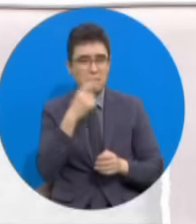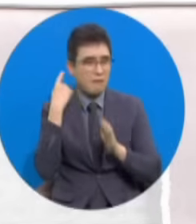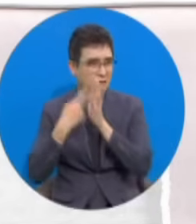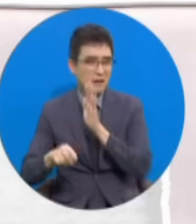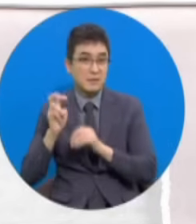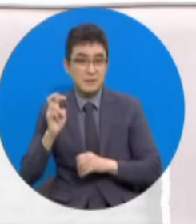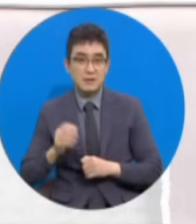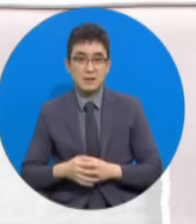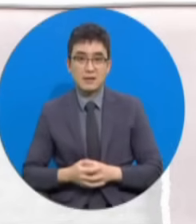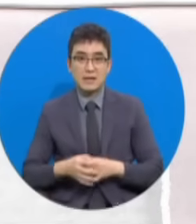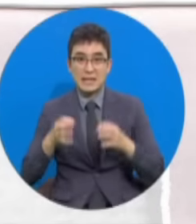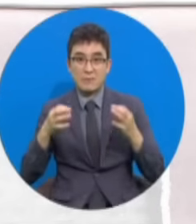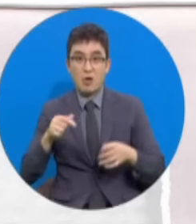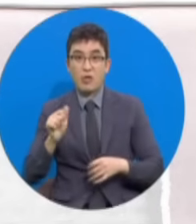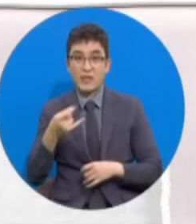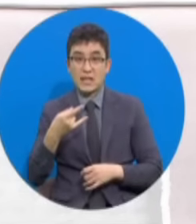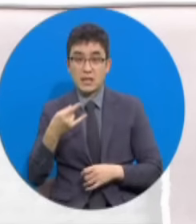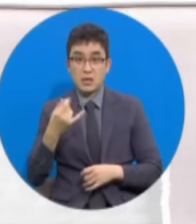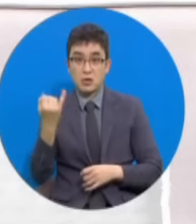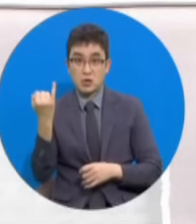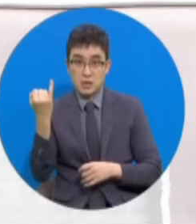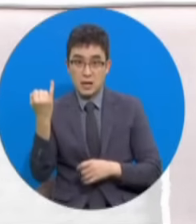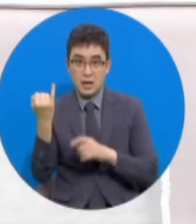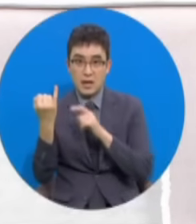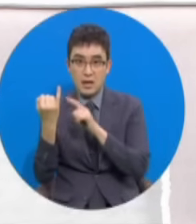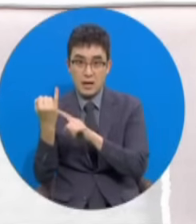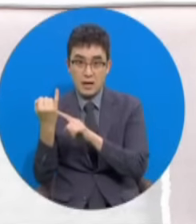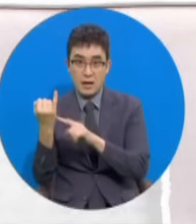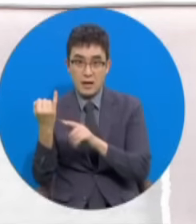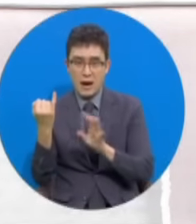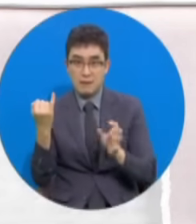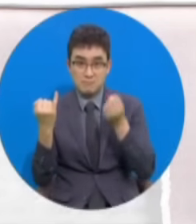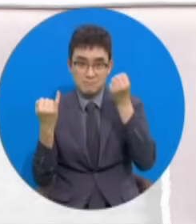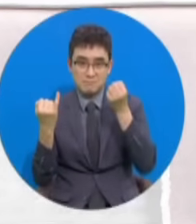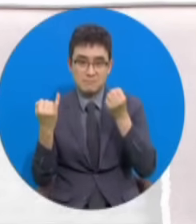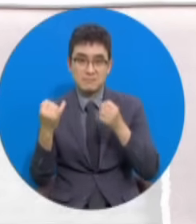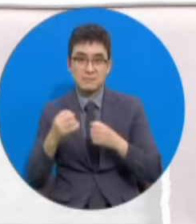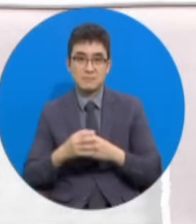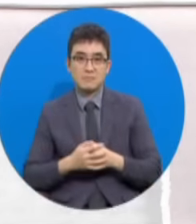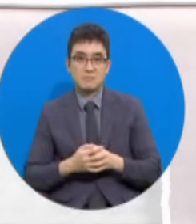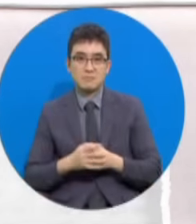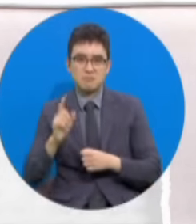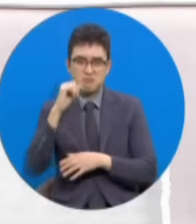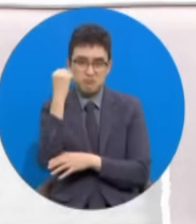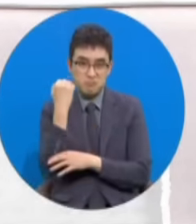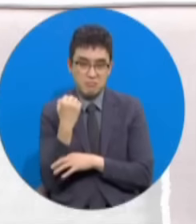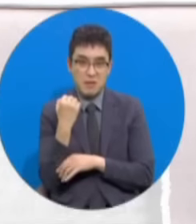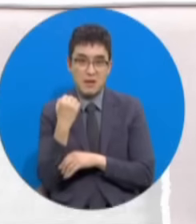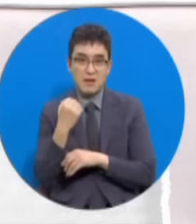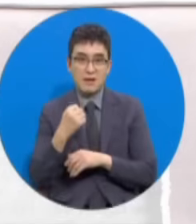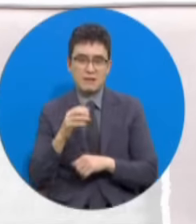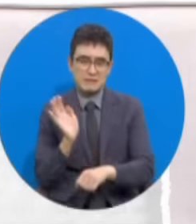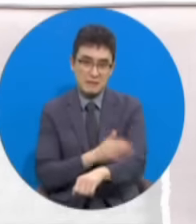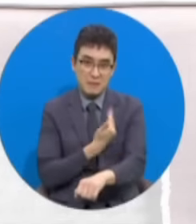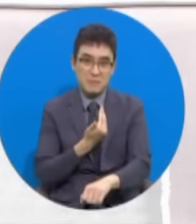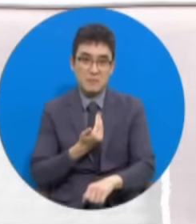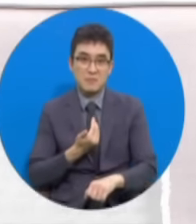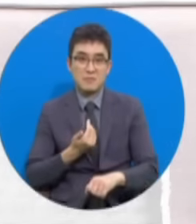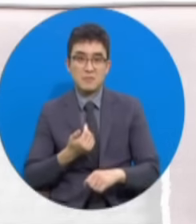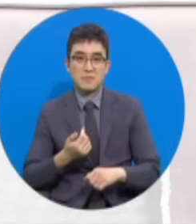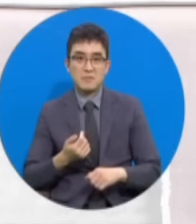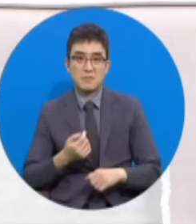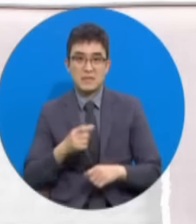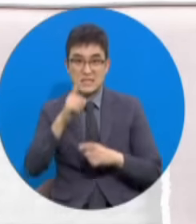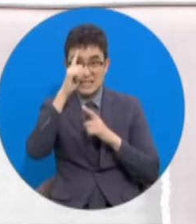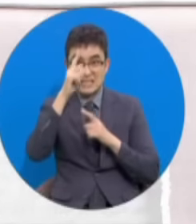일단 김건희 여사라는 말을 너무로 말미암아서 뭔가 이게 정말 부패하고 뭔가 잘못됐고 특히 이제